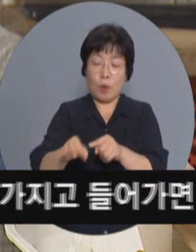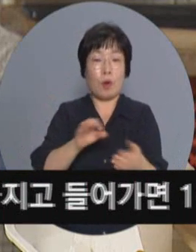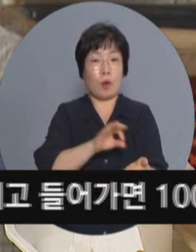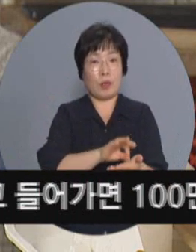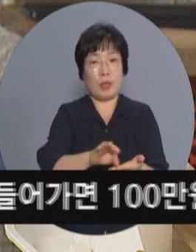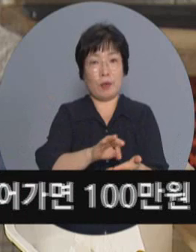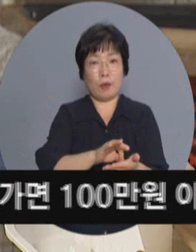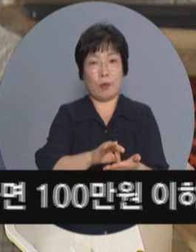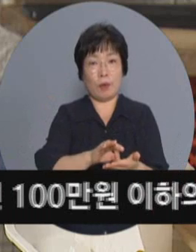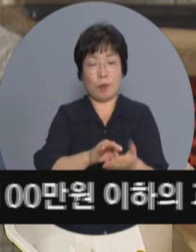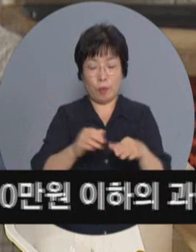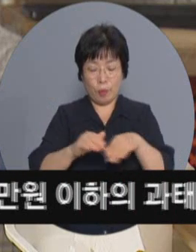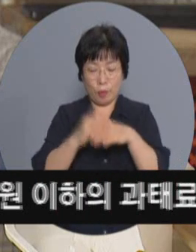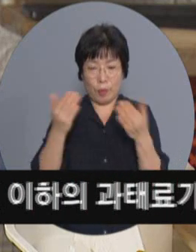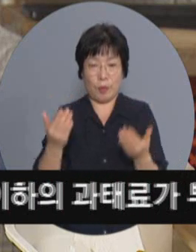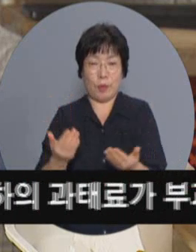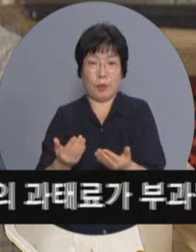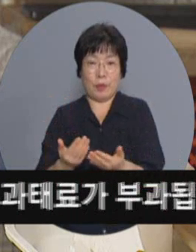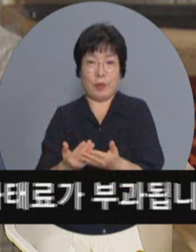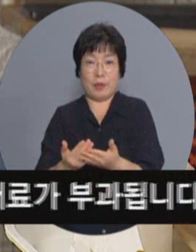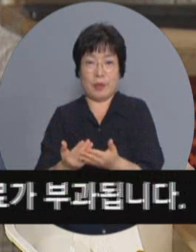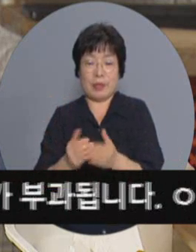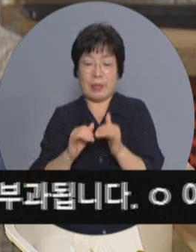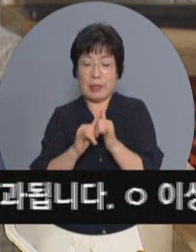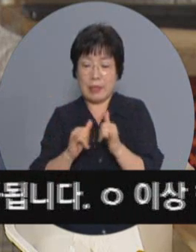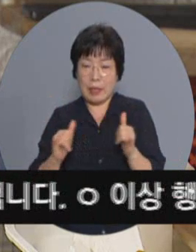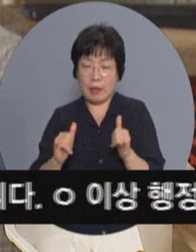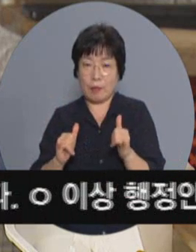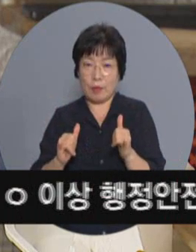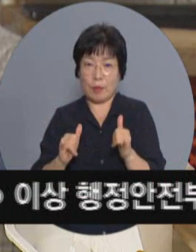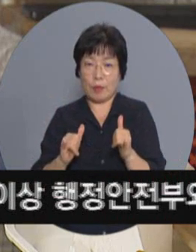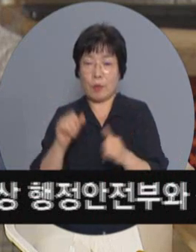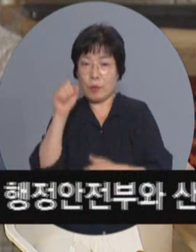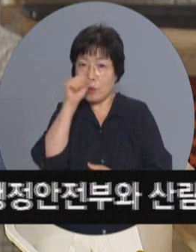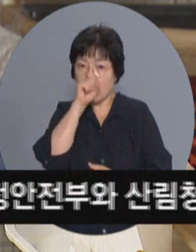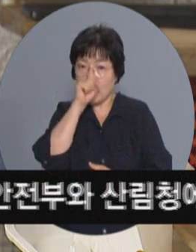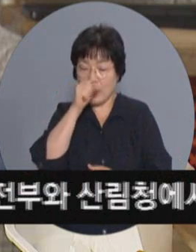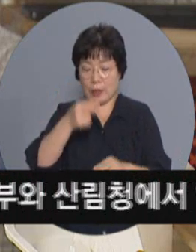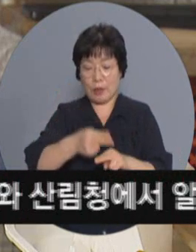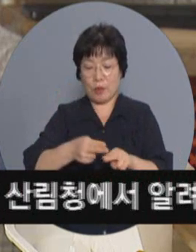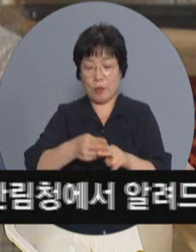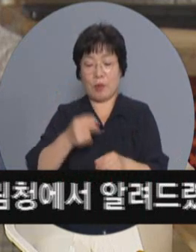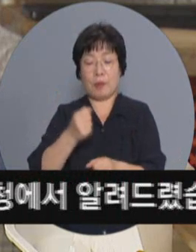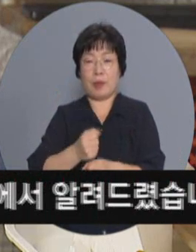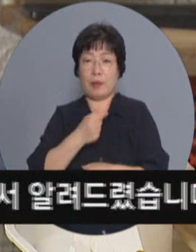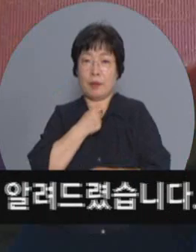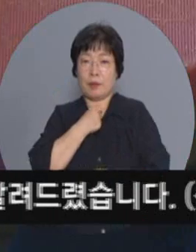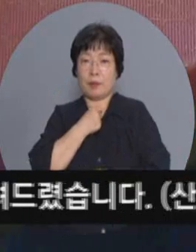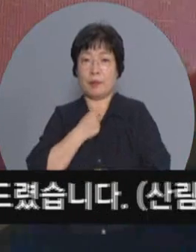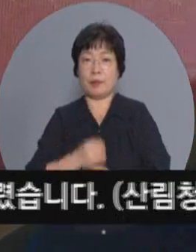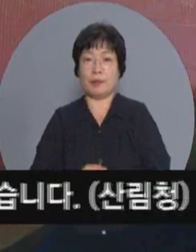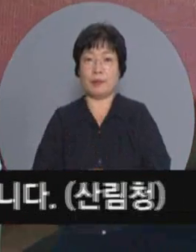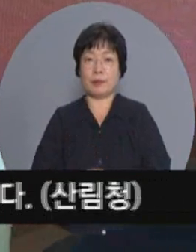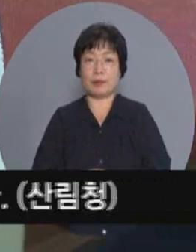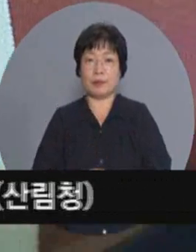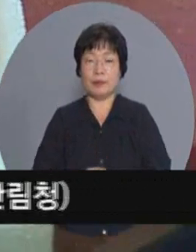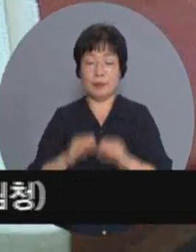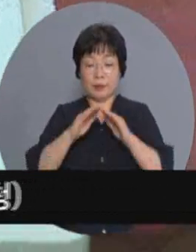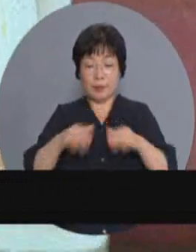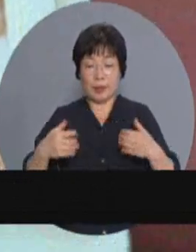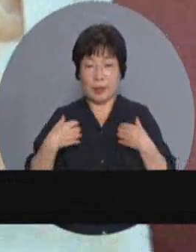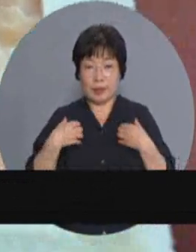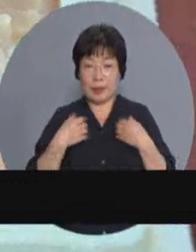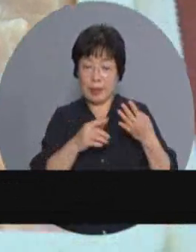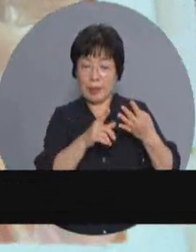하면서 모든 사람들이 아울러 갈 수 있는 그런 요리를 저는 만들고 싶어요. 전라남도는